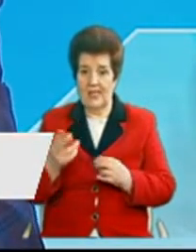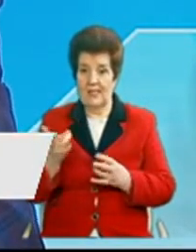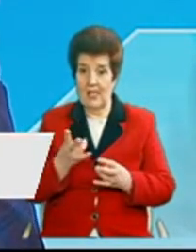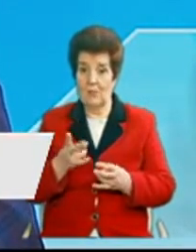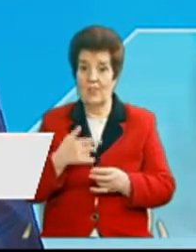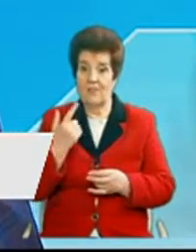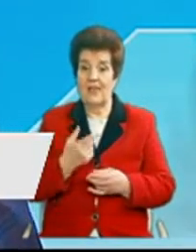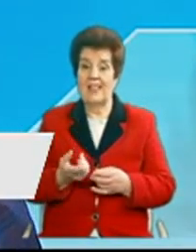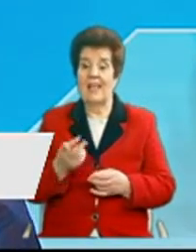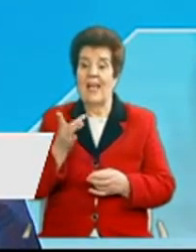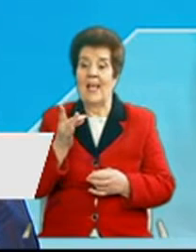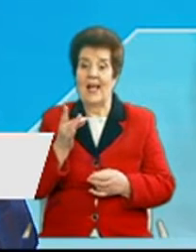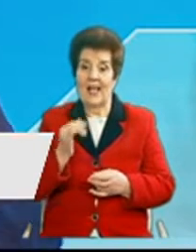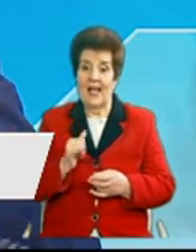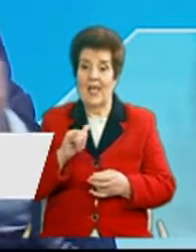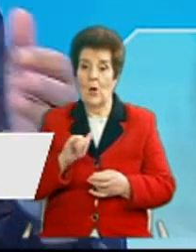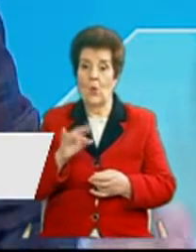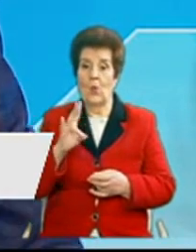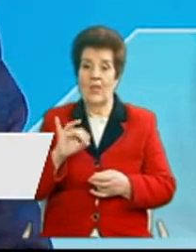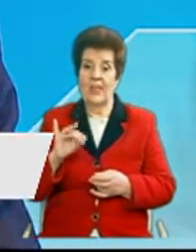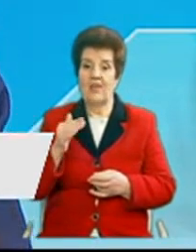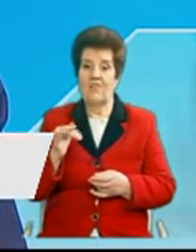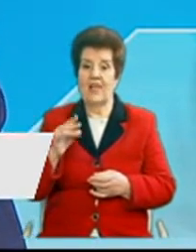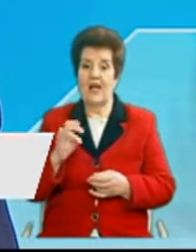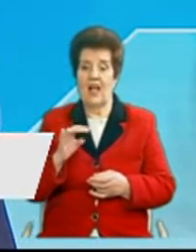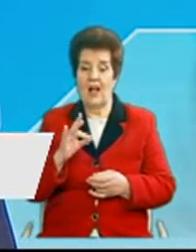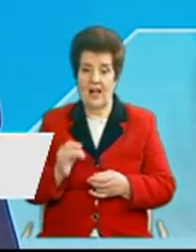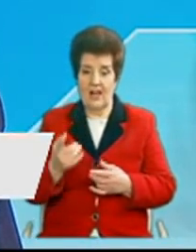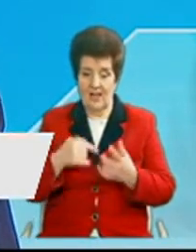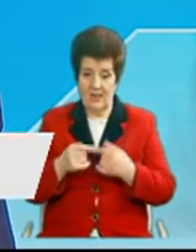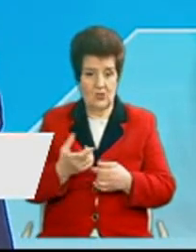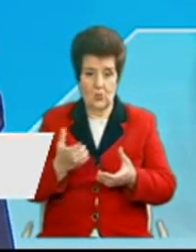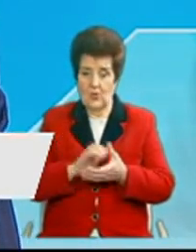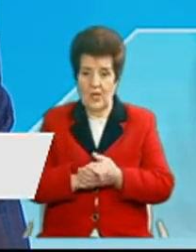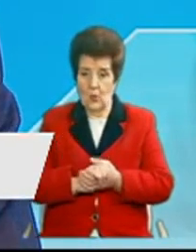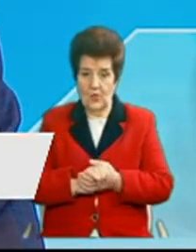despre reunificare și nu de unire, fiindcă actul de la 27 martie